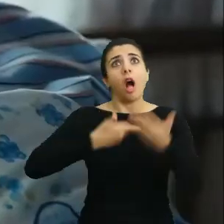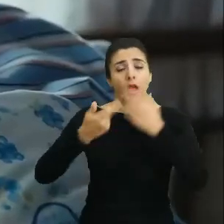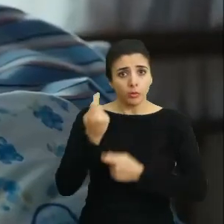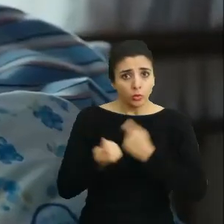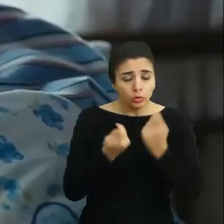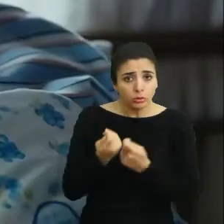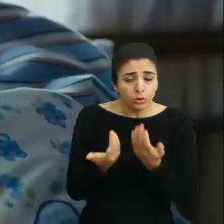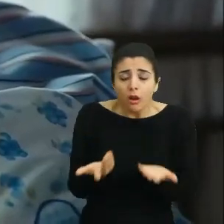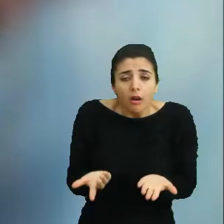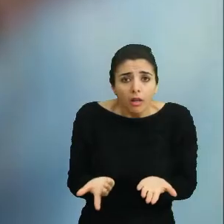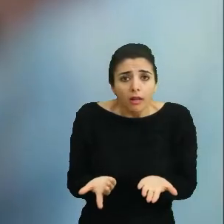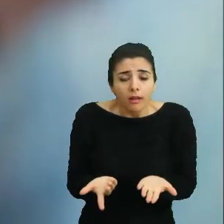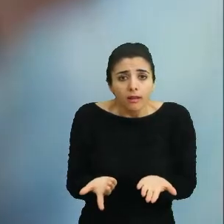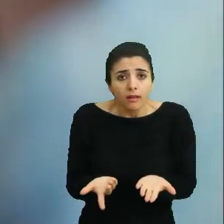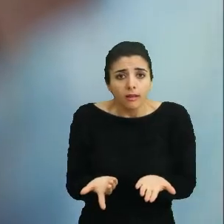da?